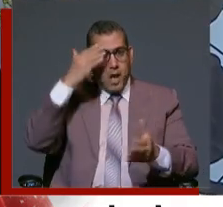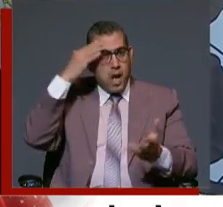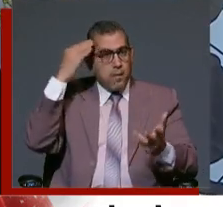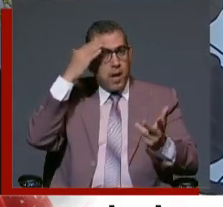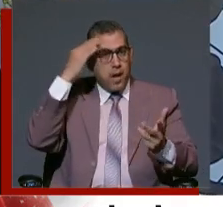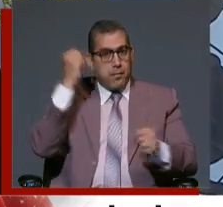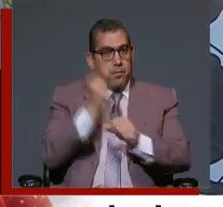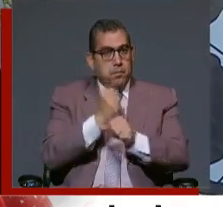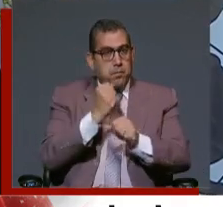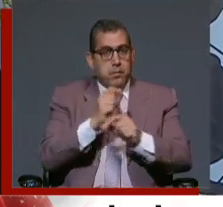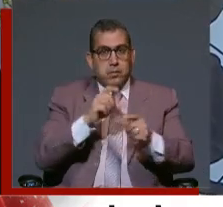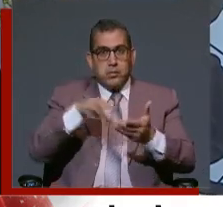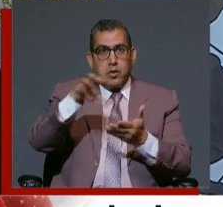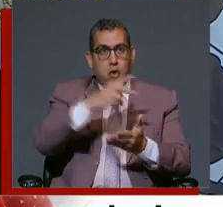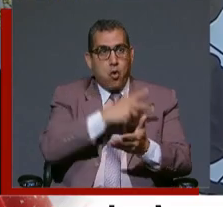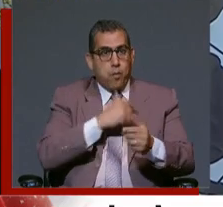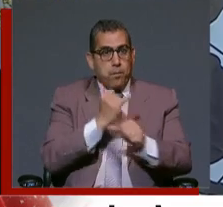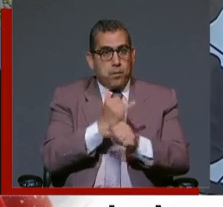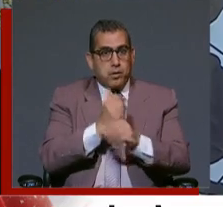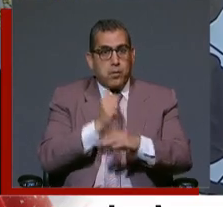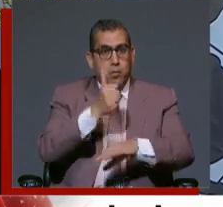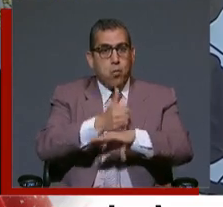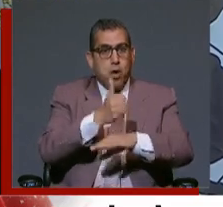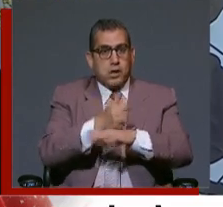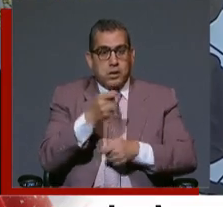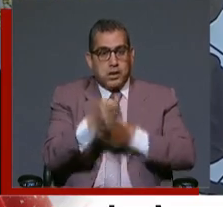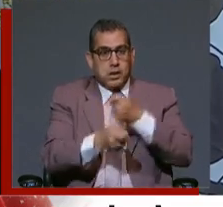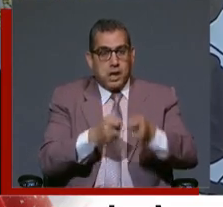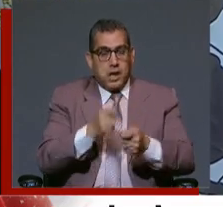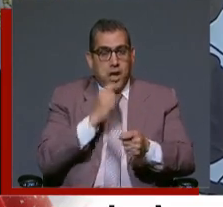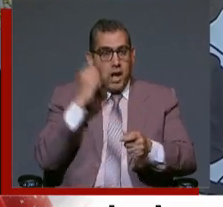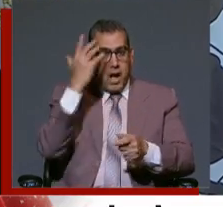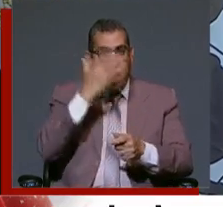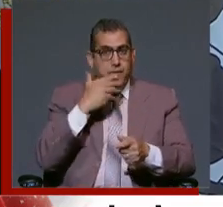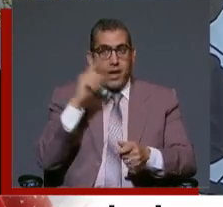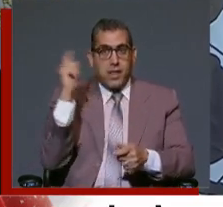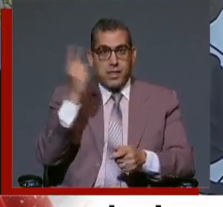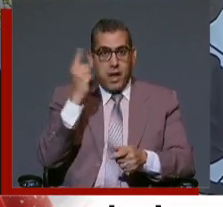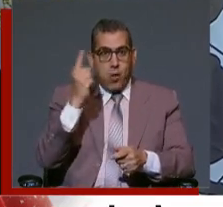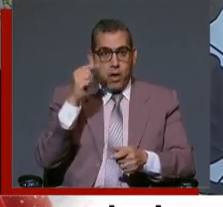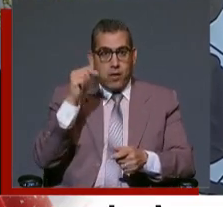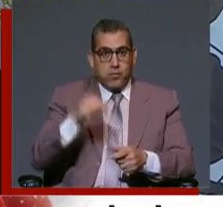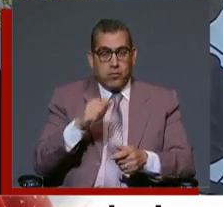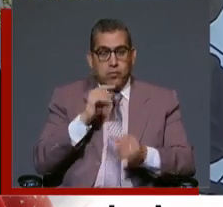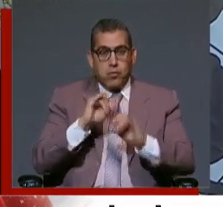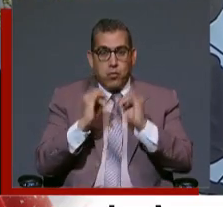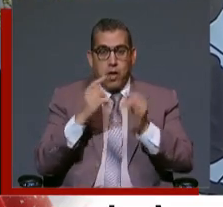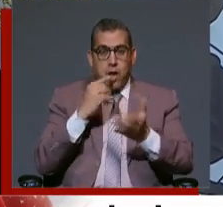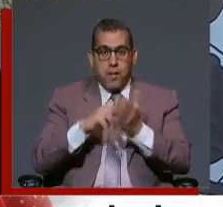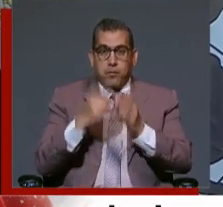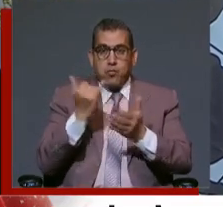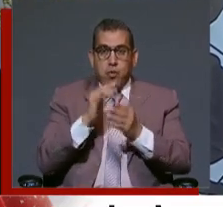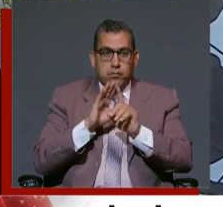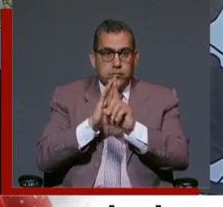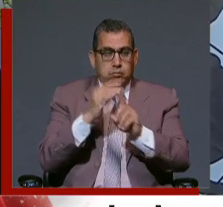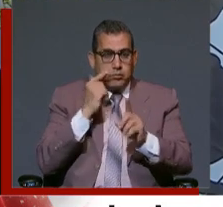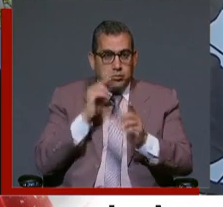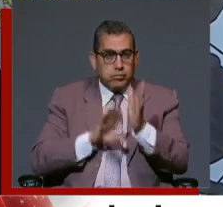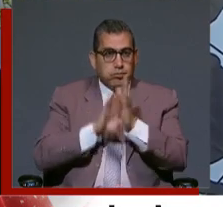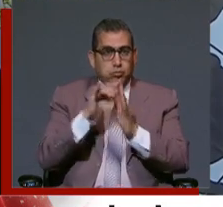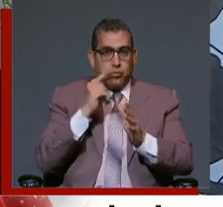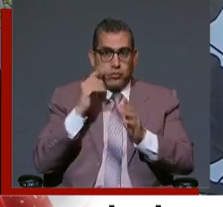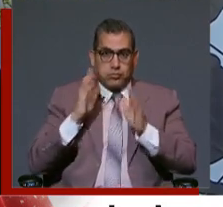وممثلي الجهات الحكومية ومؤسسات التمويل الإقليمية والدولية والمهتمين بقضايا التنموية،